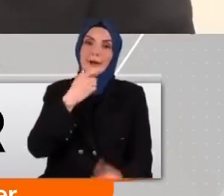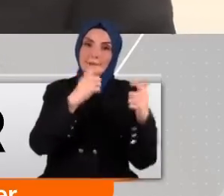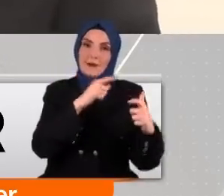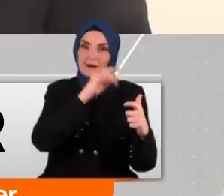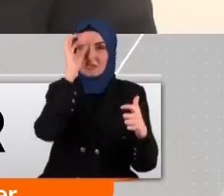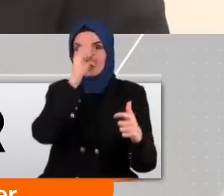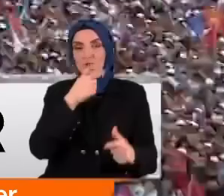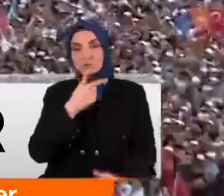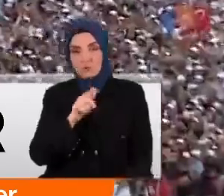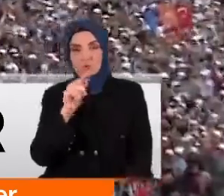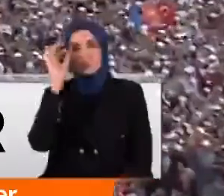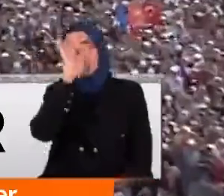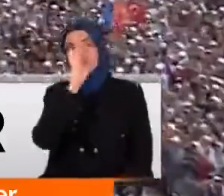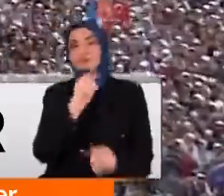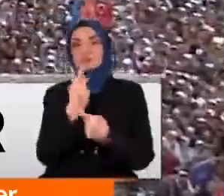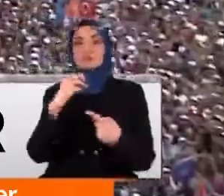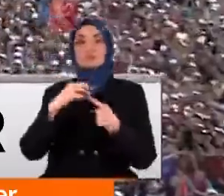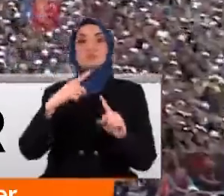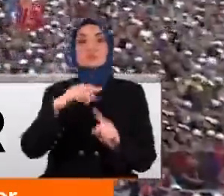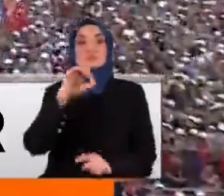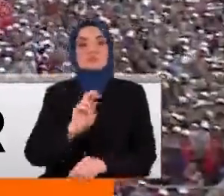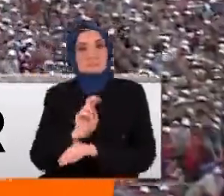rahat bir şekilde gelinebiliyor. Bugün yine